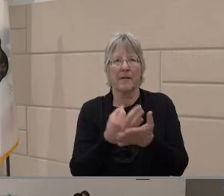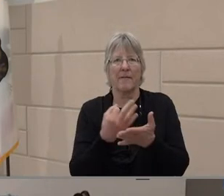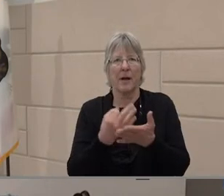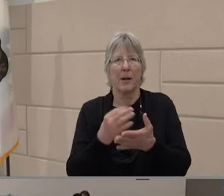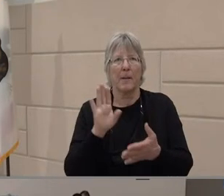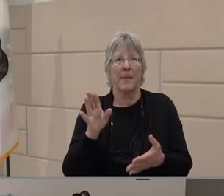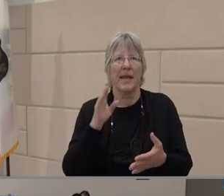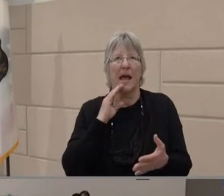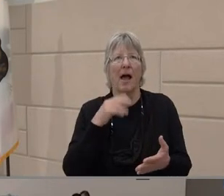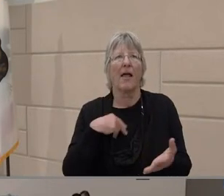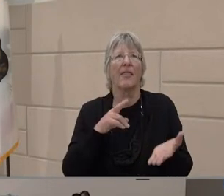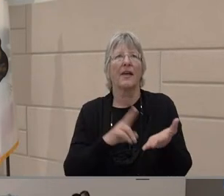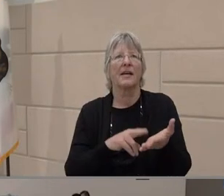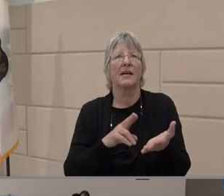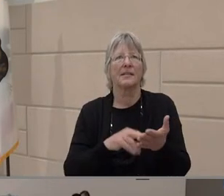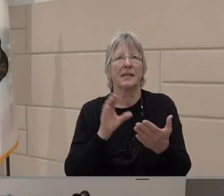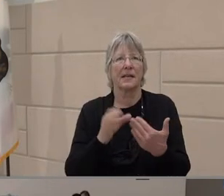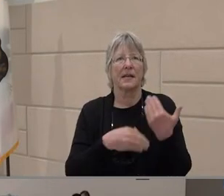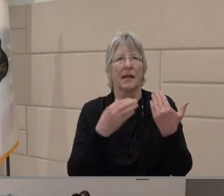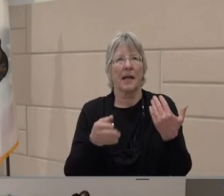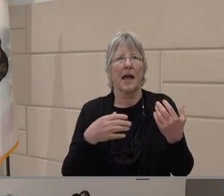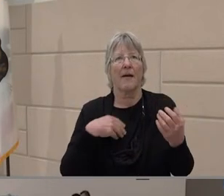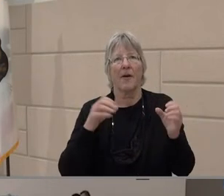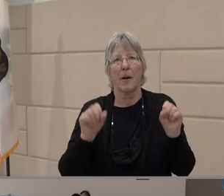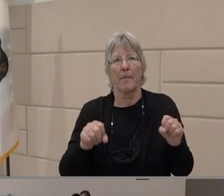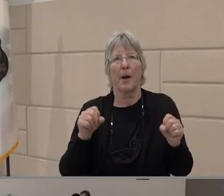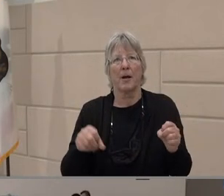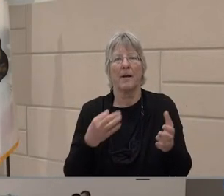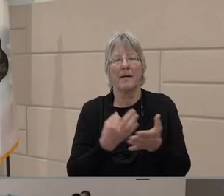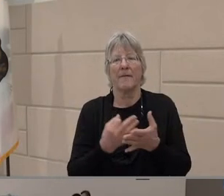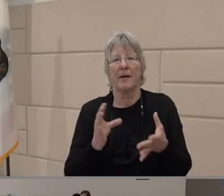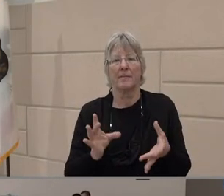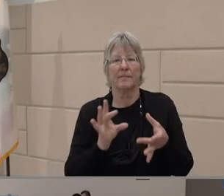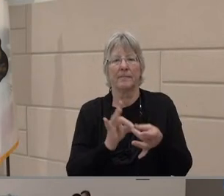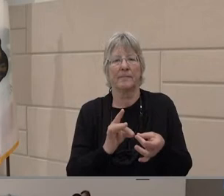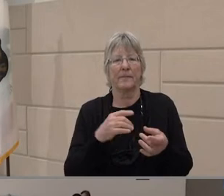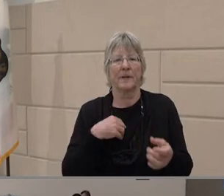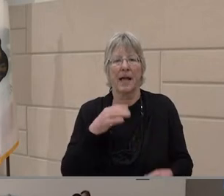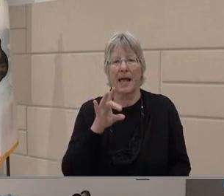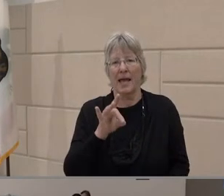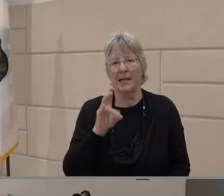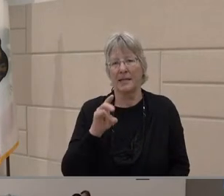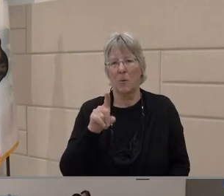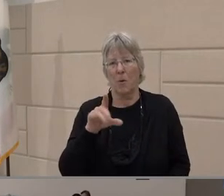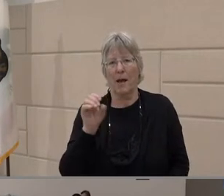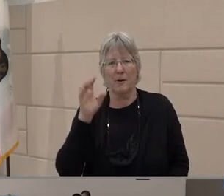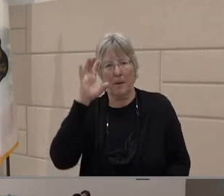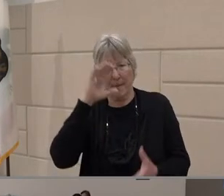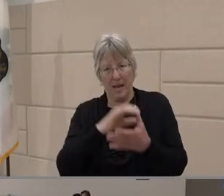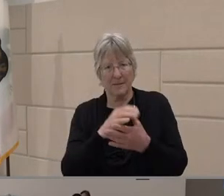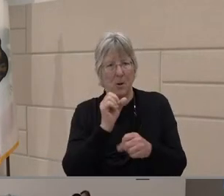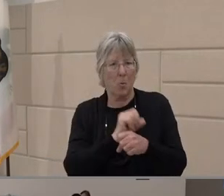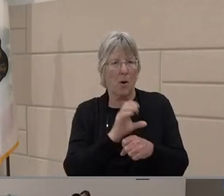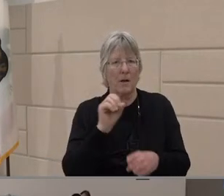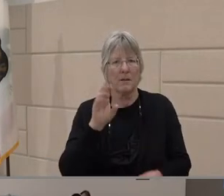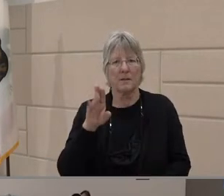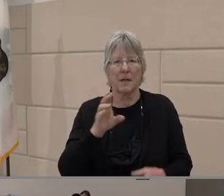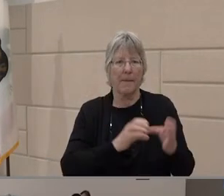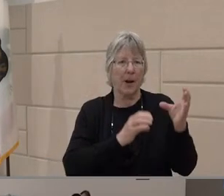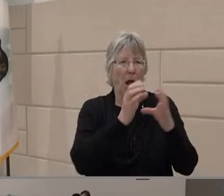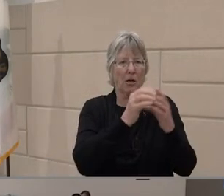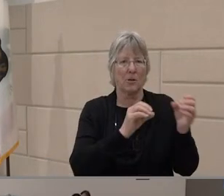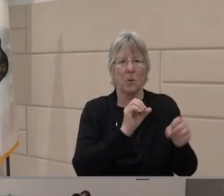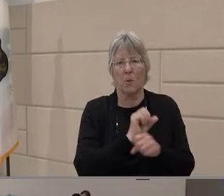ទៅលើហេរ៉ាញ់វត្ថុចំណុច2ដោយសារយើងមានចំទាស់នឹងផលប្រយោជន៍ដោយសារ